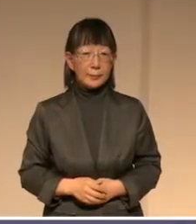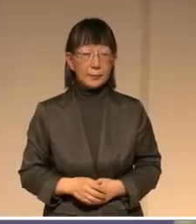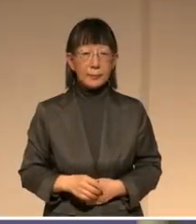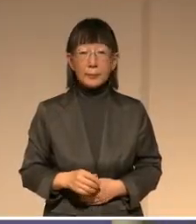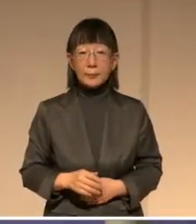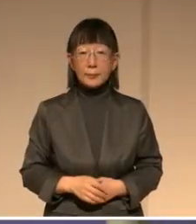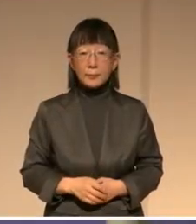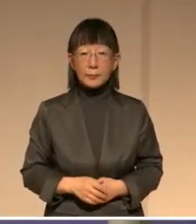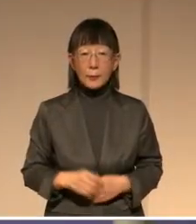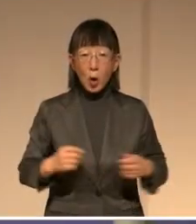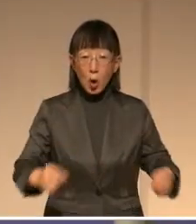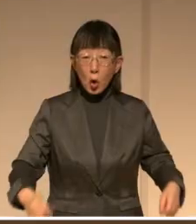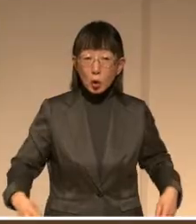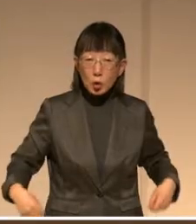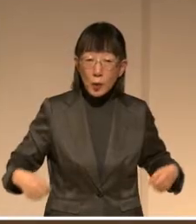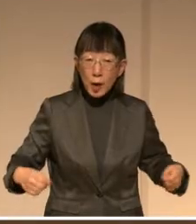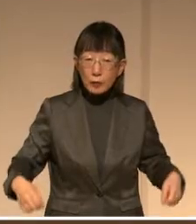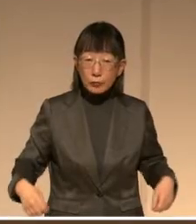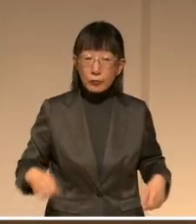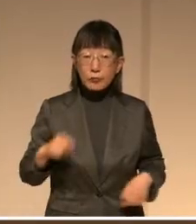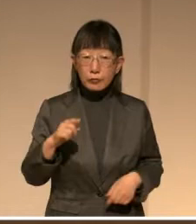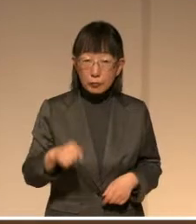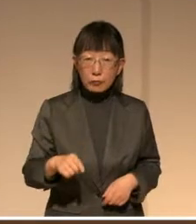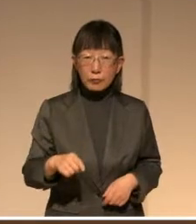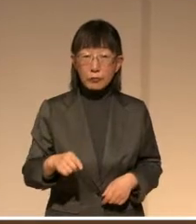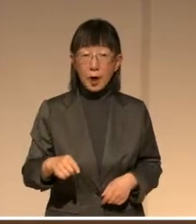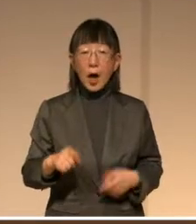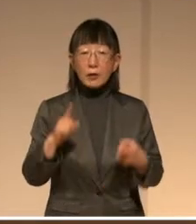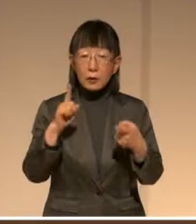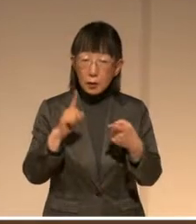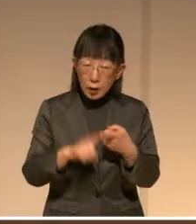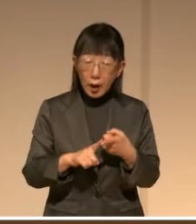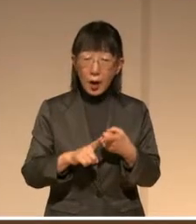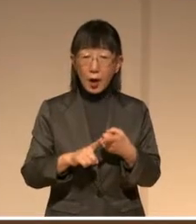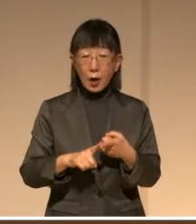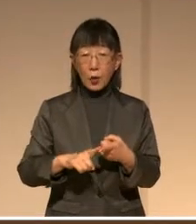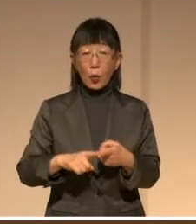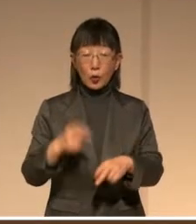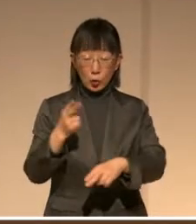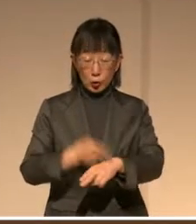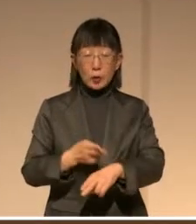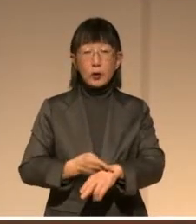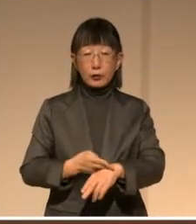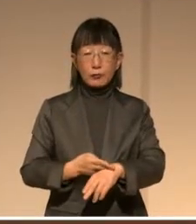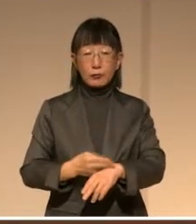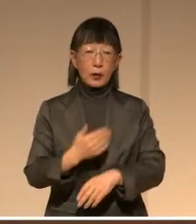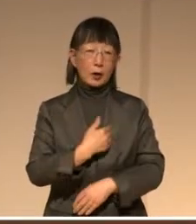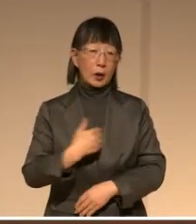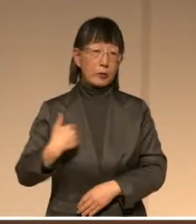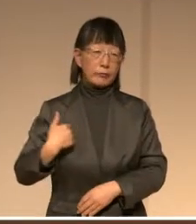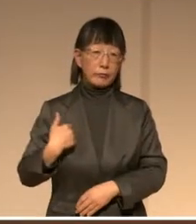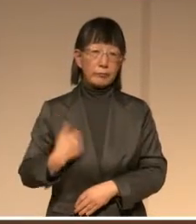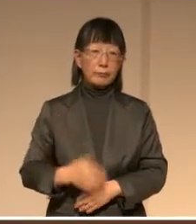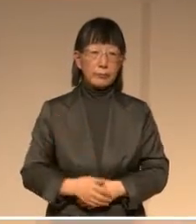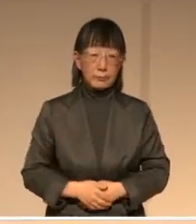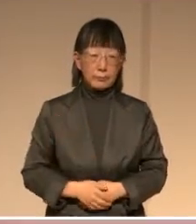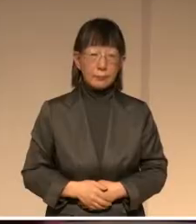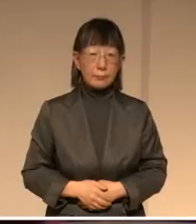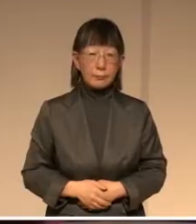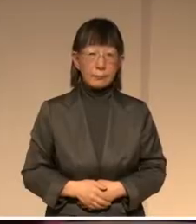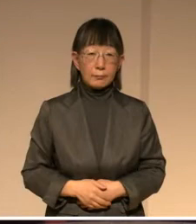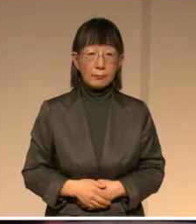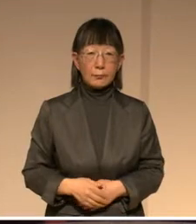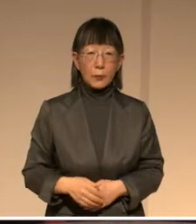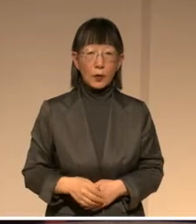のこの車しなかったらこんないろんな技できてないですね絶対そしてあのね今後の目標にはダンスの表現の幅